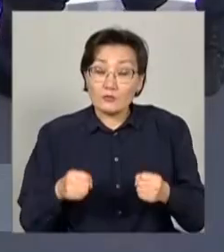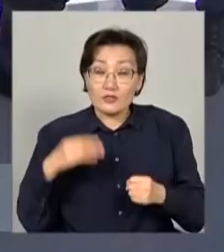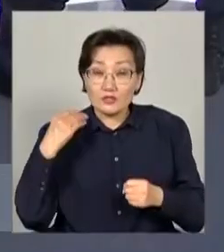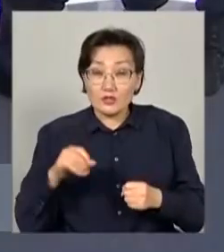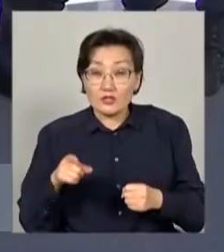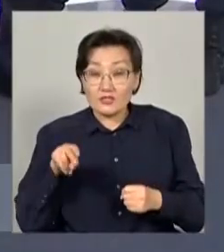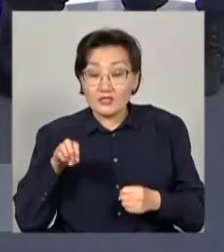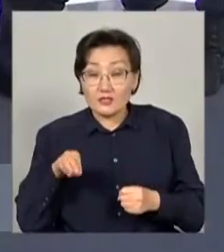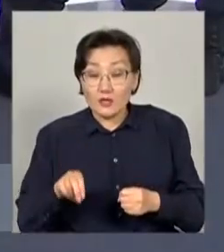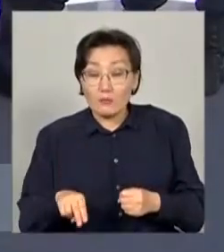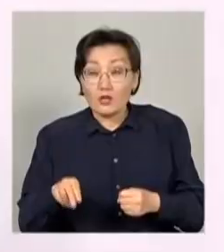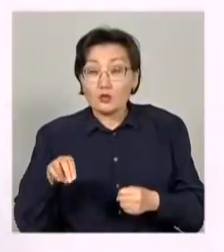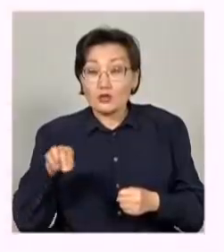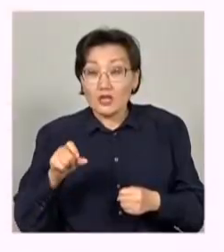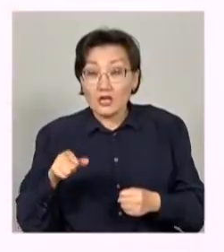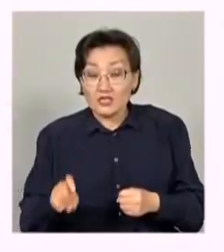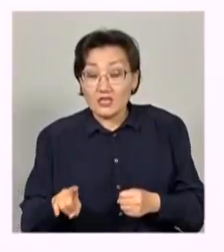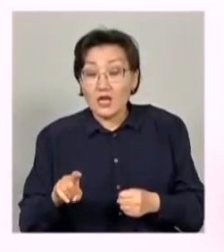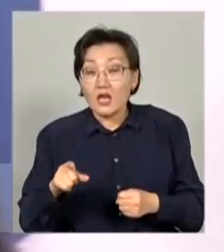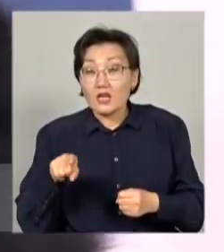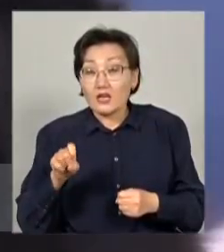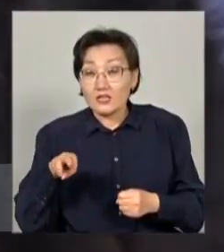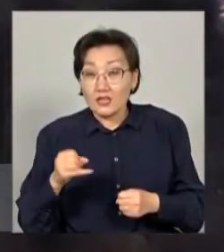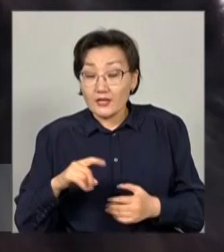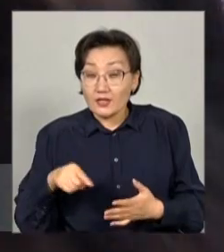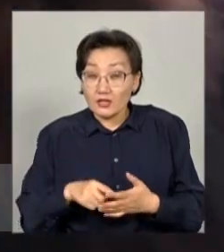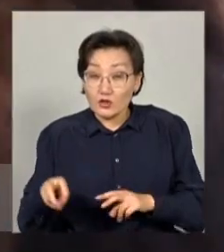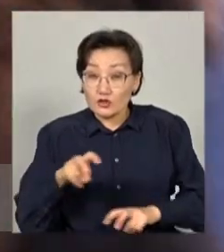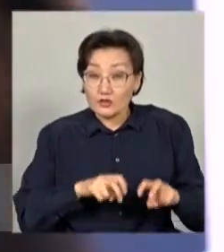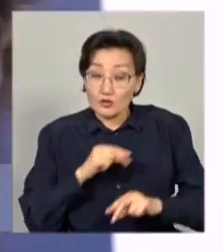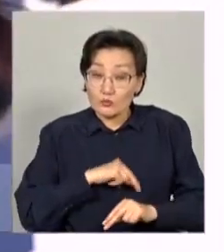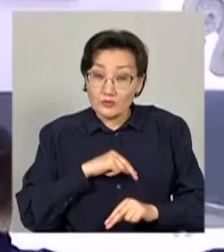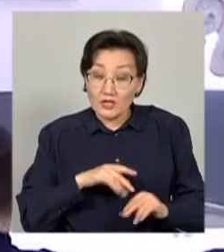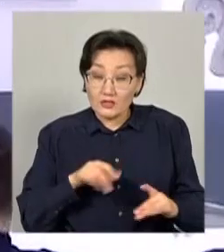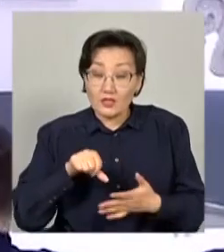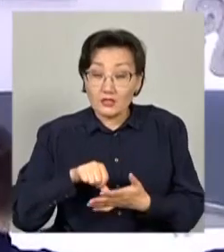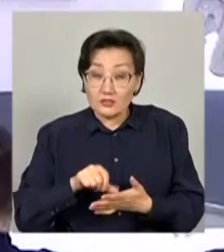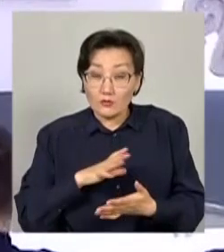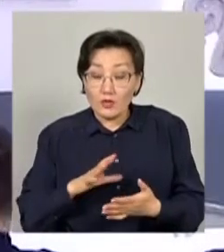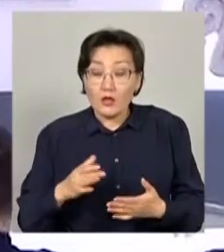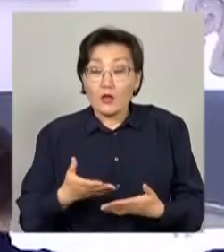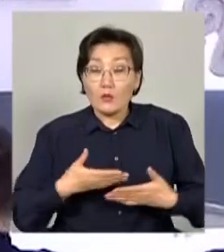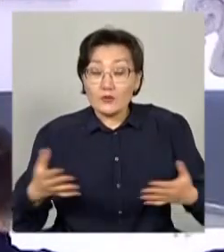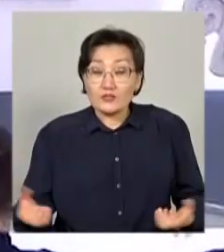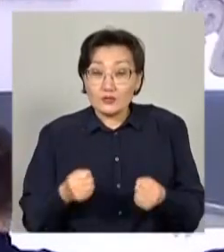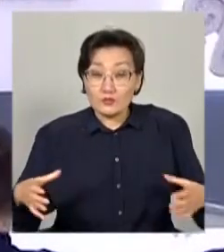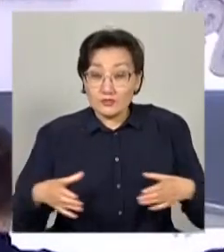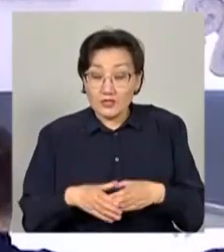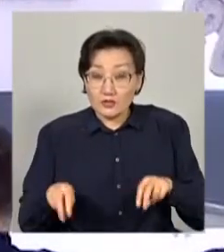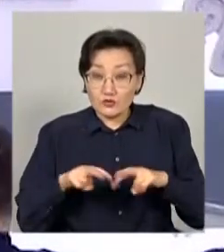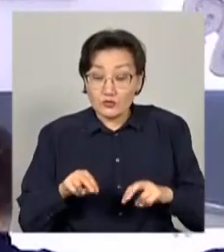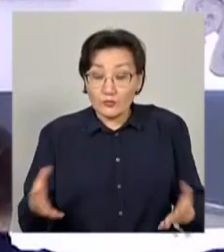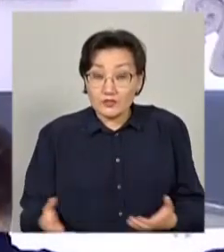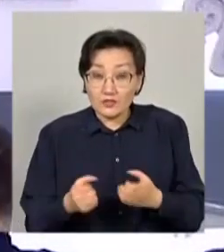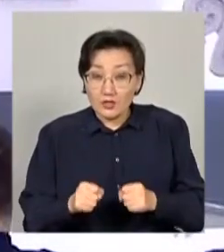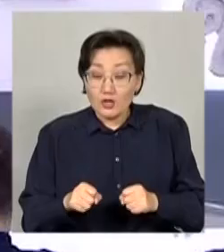Түркияның Газиантеп, Нұрдағы және Хатай қалаларында іздестіру жұмыстарын жүргізген. Біздің құтқарушылар іздестіру құтқару жұмыстарын